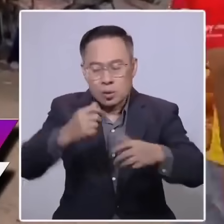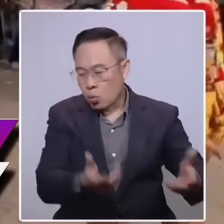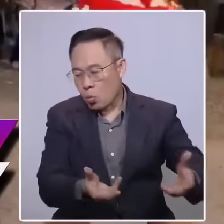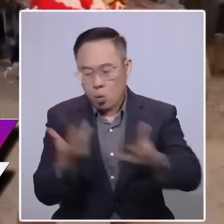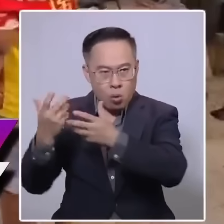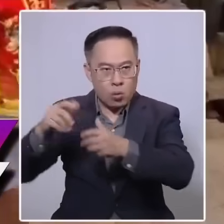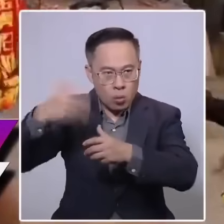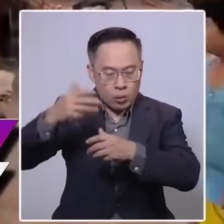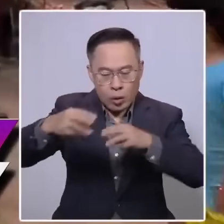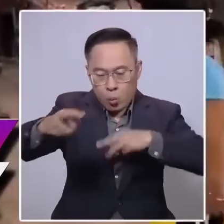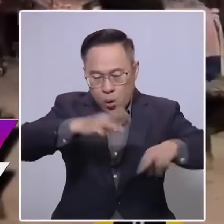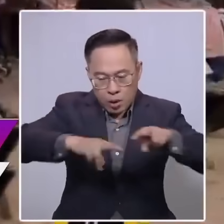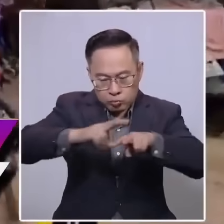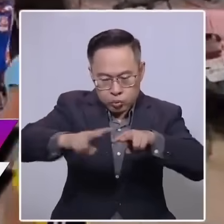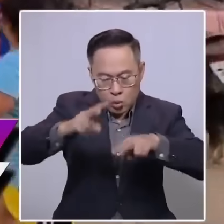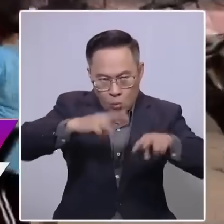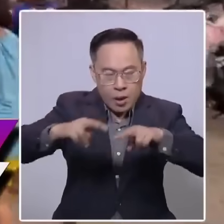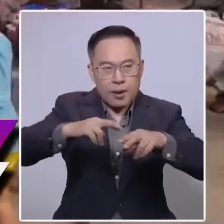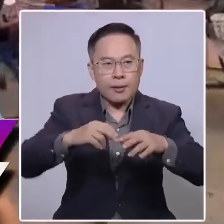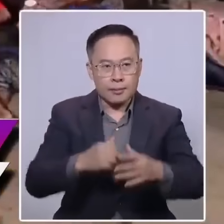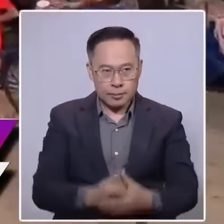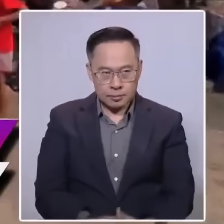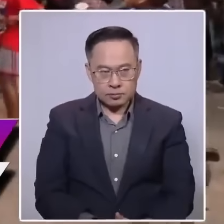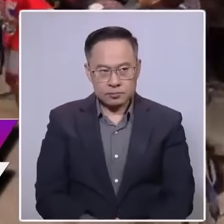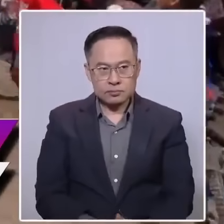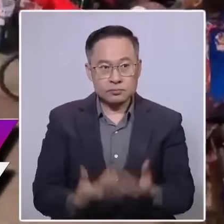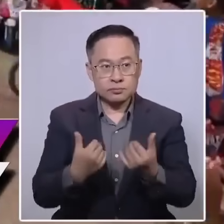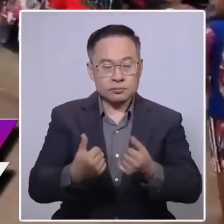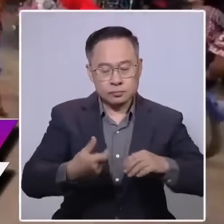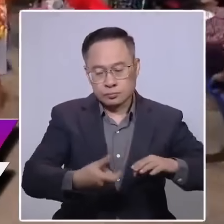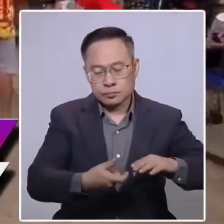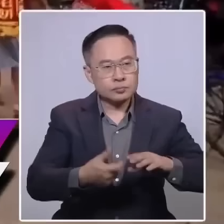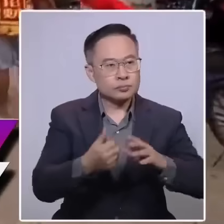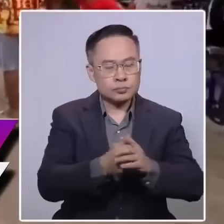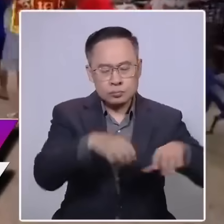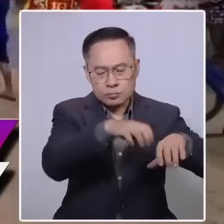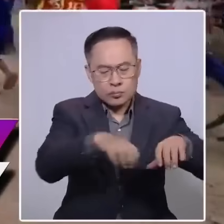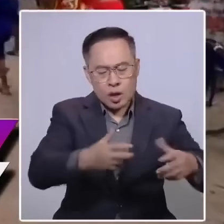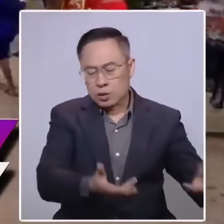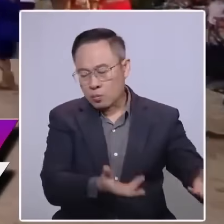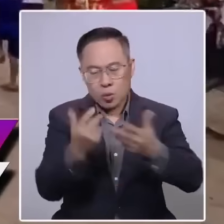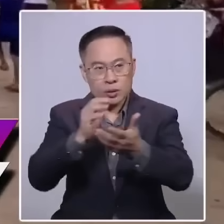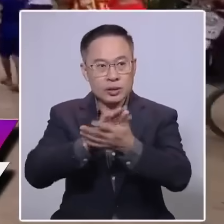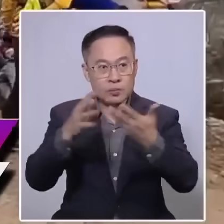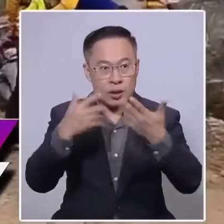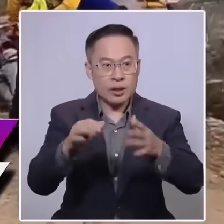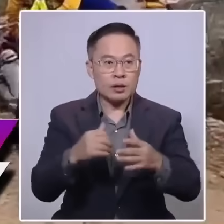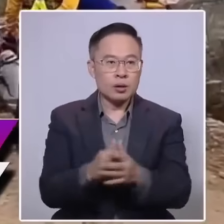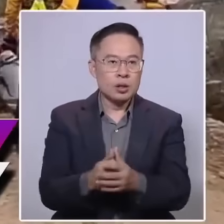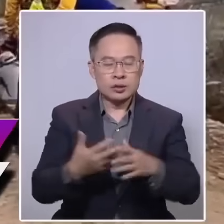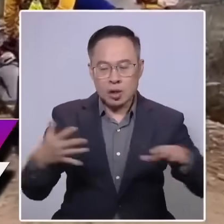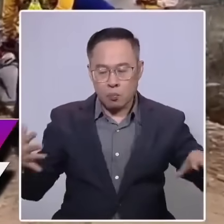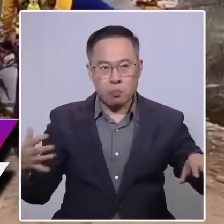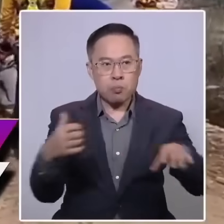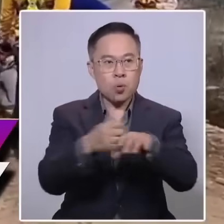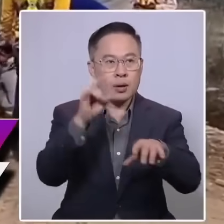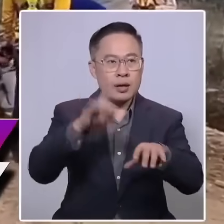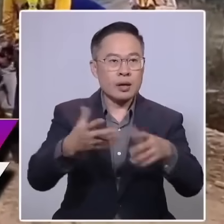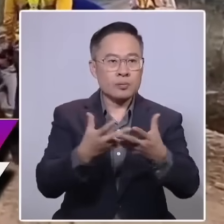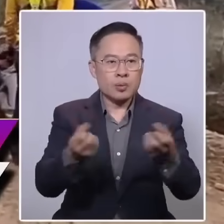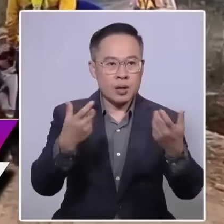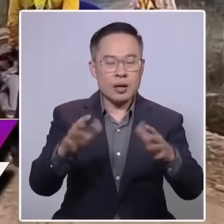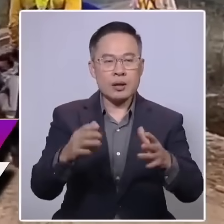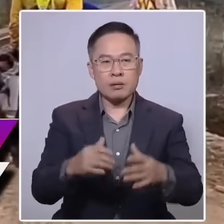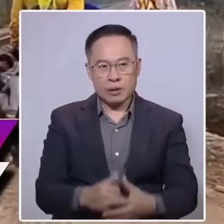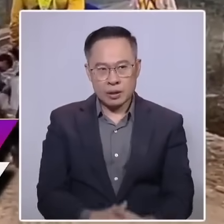กรการรถไฟแห่งประเทศไทยก็ได้ทำการเคลียร์หัวรถพ่วงตัวพ่วงด้วยเศษซากของรถพ่วงที่กระจัดกระจายนะคะให้พ้นจ